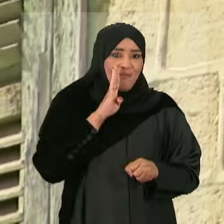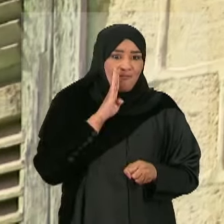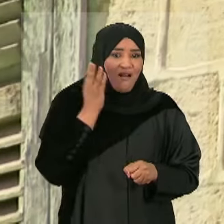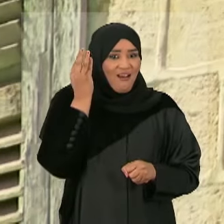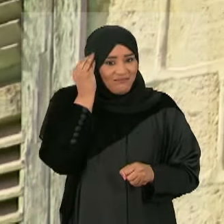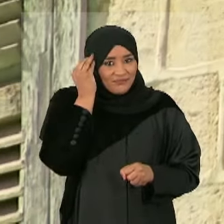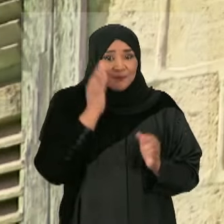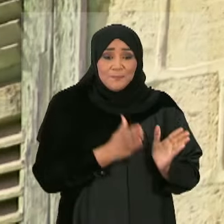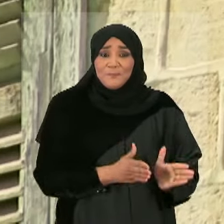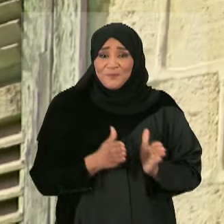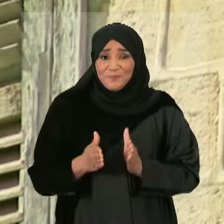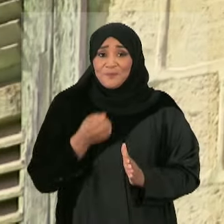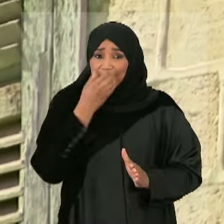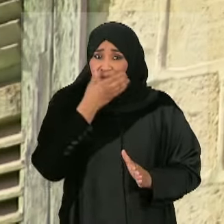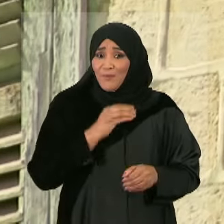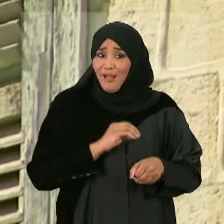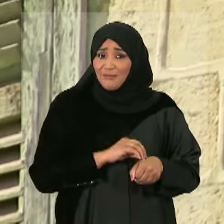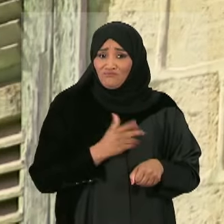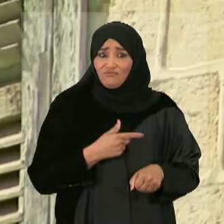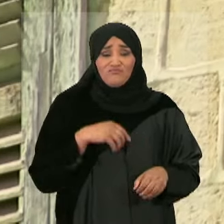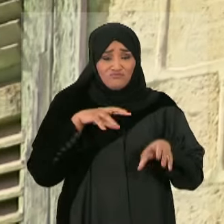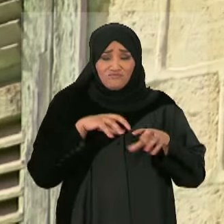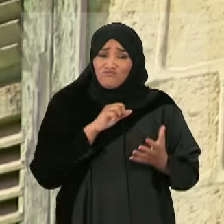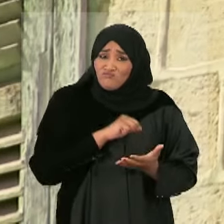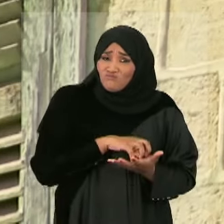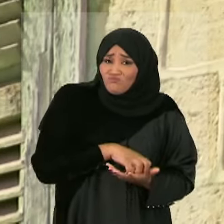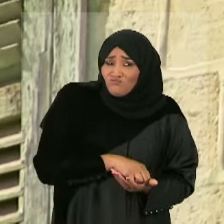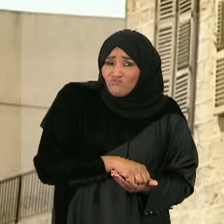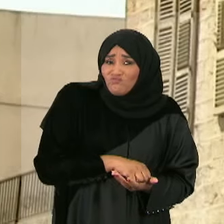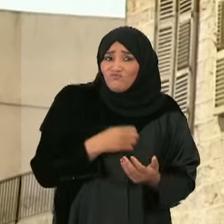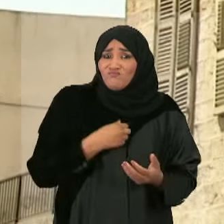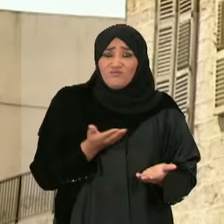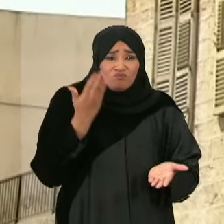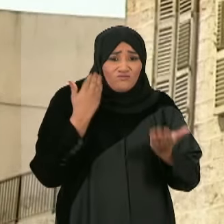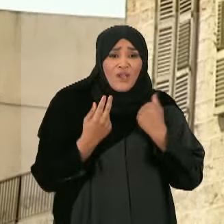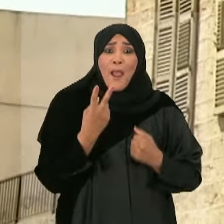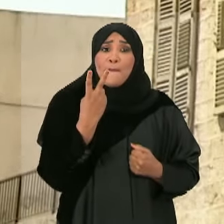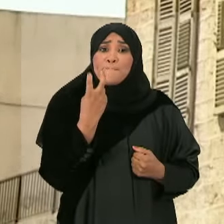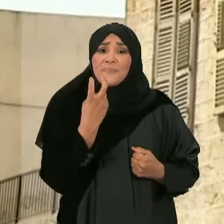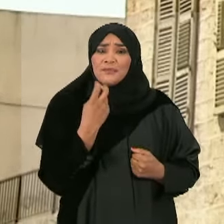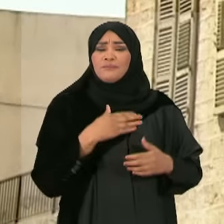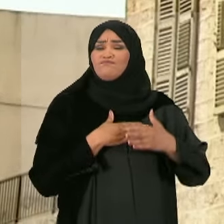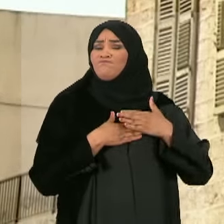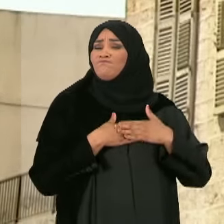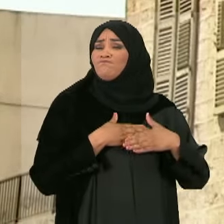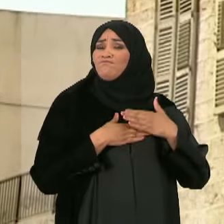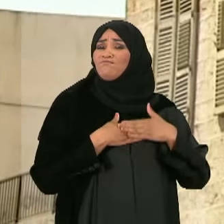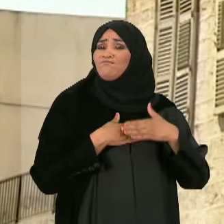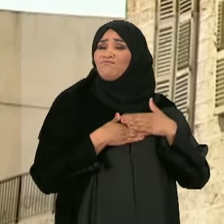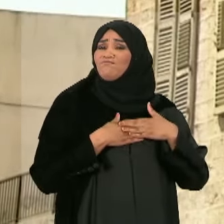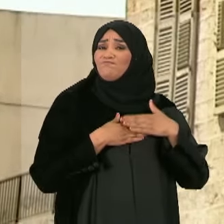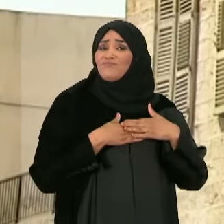والله سكناي في البيت هذا اللي عمره 200 سنة بتعطيني نوع من الطمأنينة للجذور،